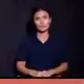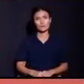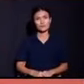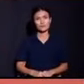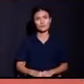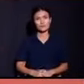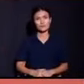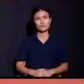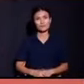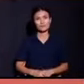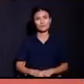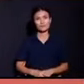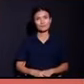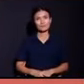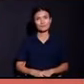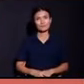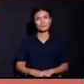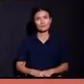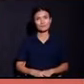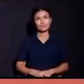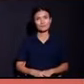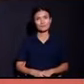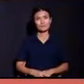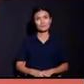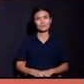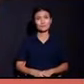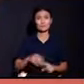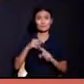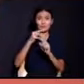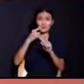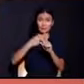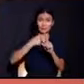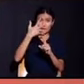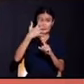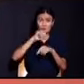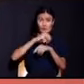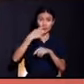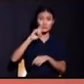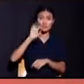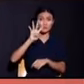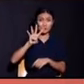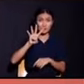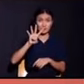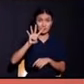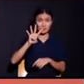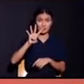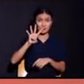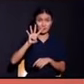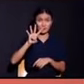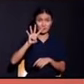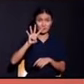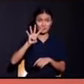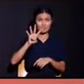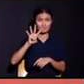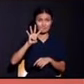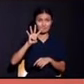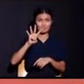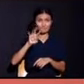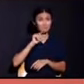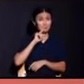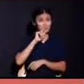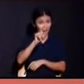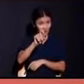ที่ประชุมมีมติเห็นชอบให้คุณชัยธวัฒน์ตุลาธนครับนั่งเป็นหัวหน้าพรรคก้าวไกลด้วยคะแนนเห็นชอบ330